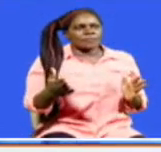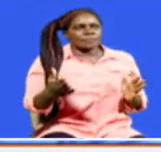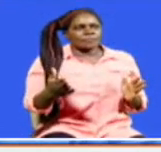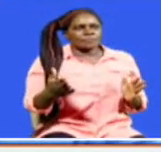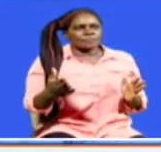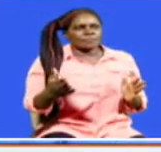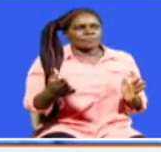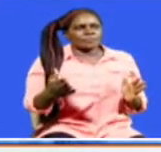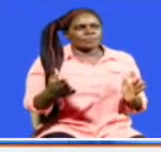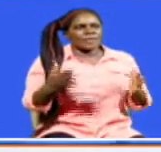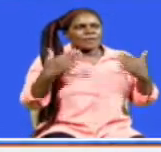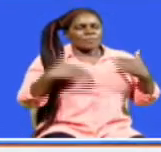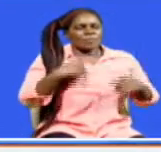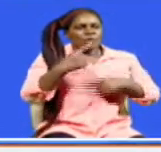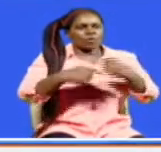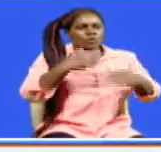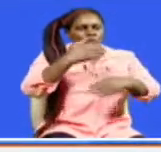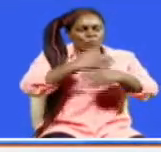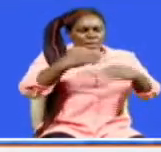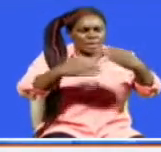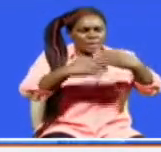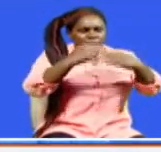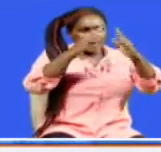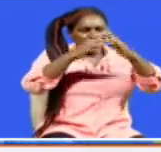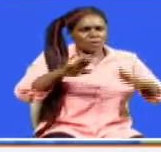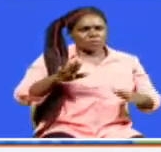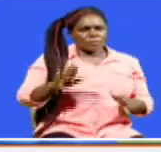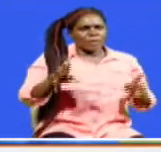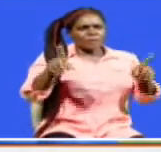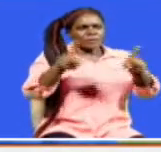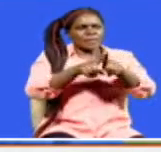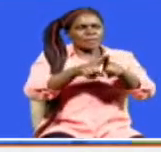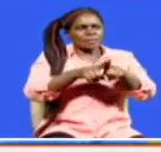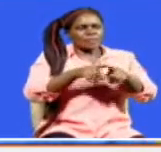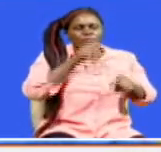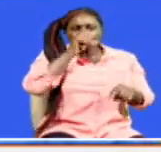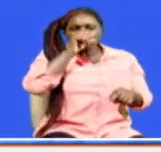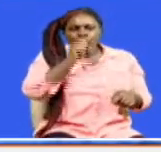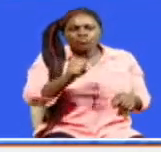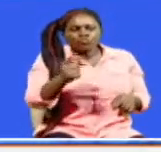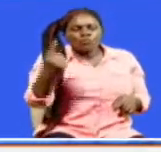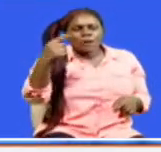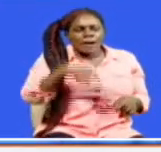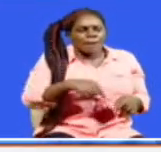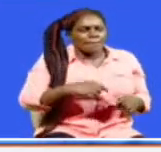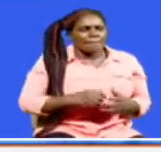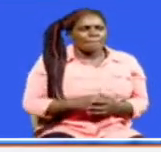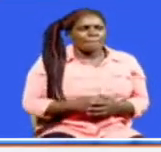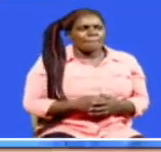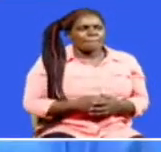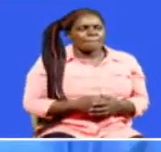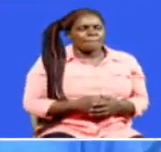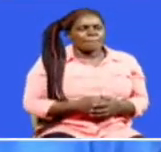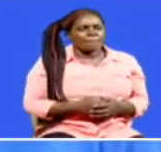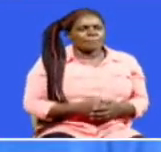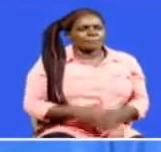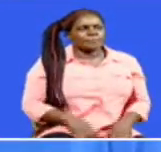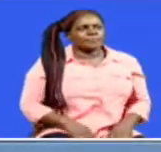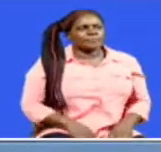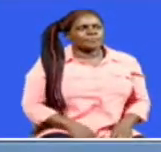ni wengi. Na watu wanaendelea kujenga manyumba zao. Nazo haina ni mingi. Kwa hivyo hapo tuangalie.